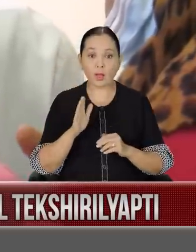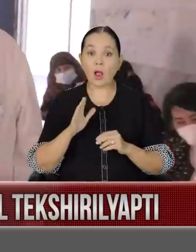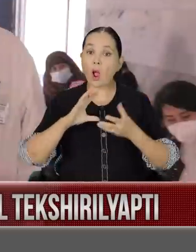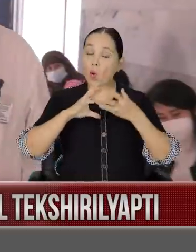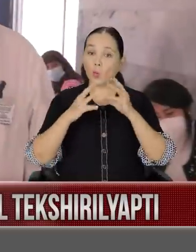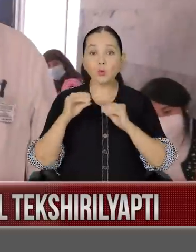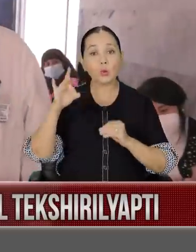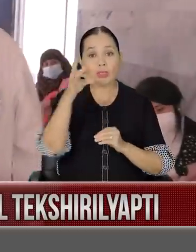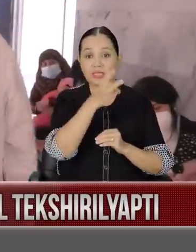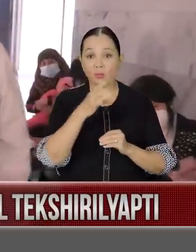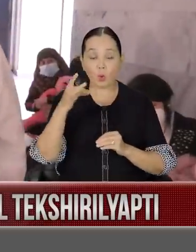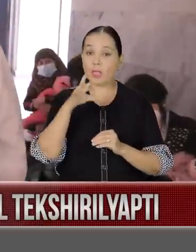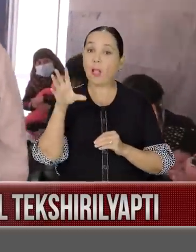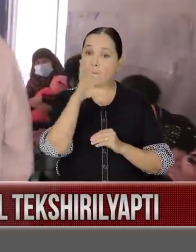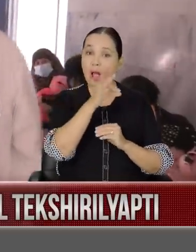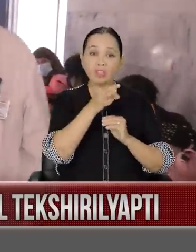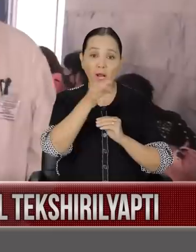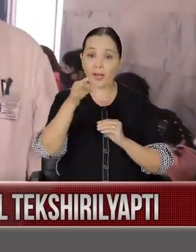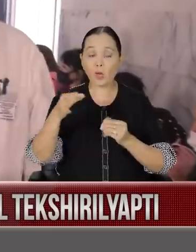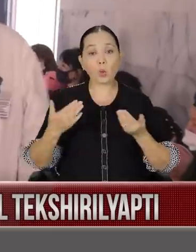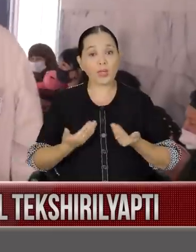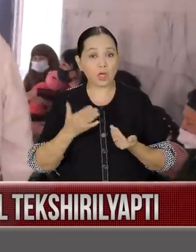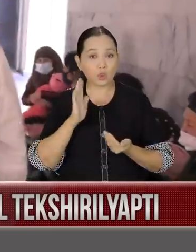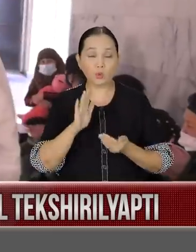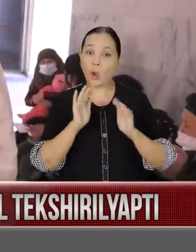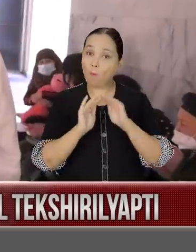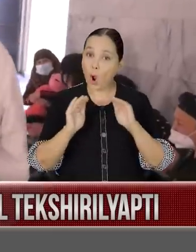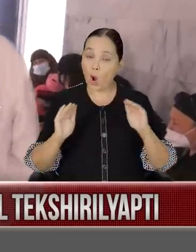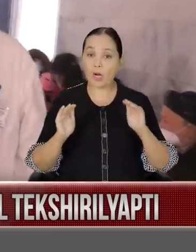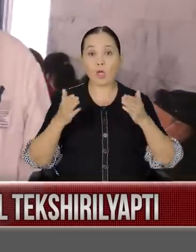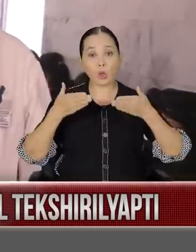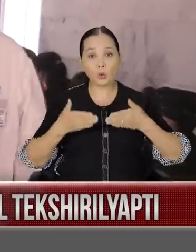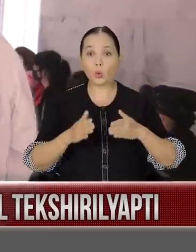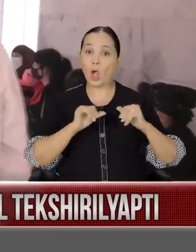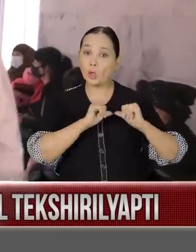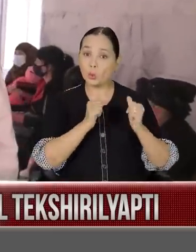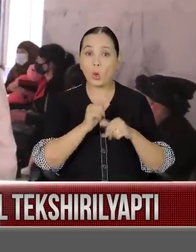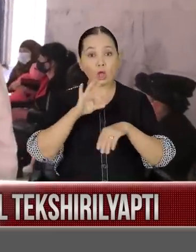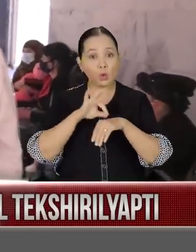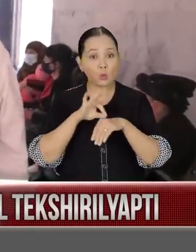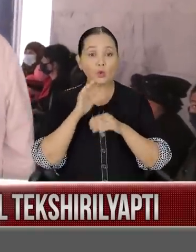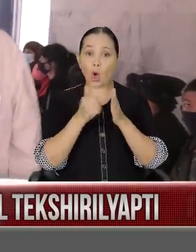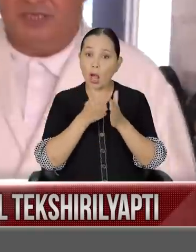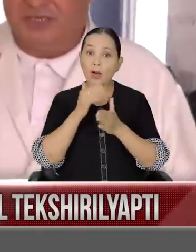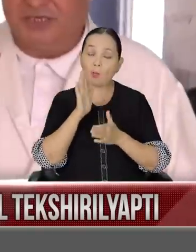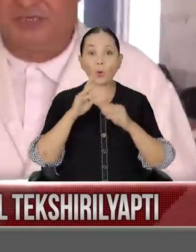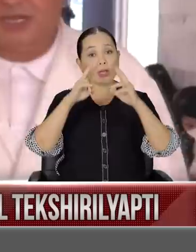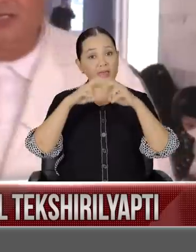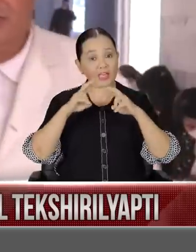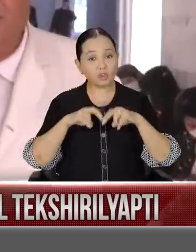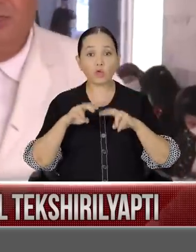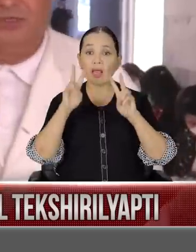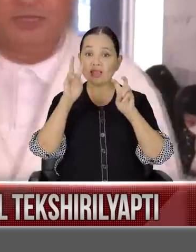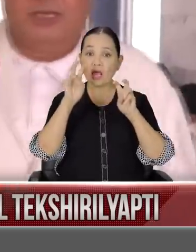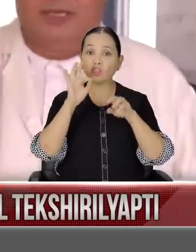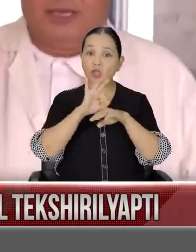Butun respublikamizni barcha regionlarda yashovchi bolalarımız, tug'ma yurak nuqsonlari bo'lgan bemorlarni tekshirish,